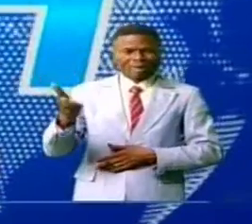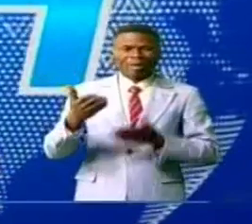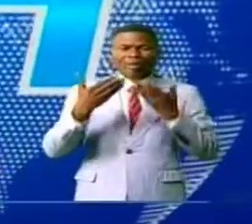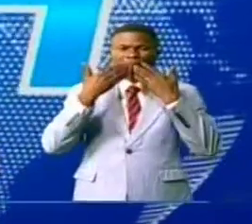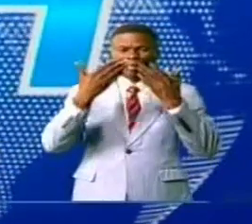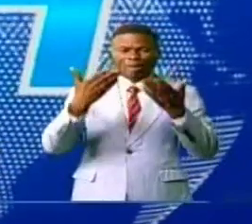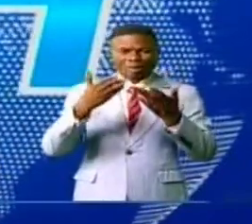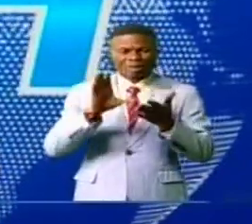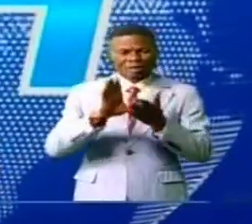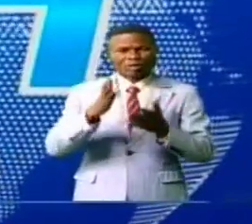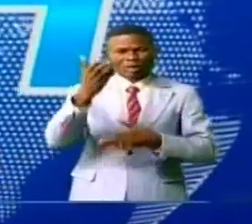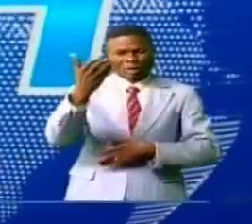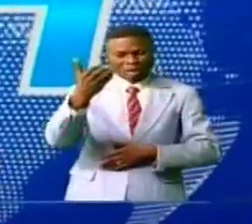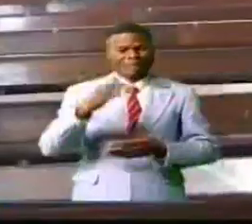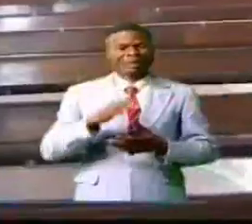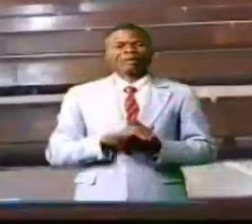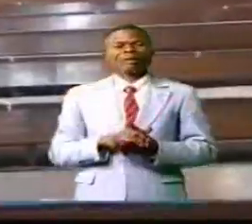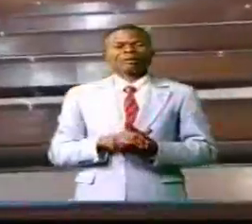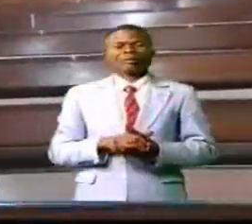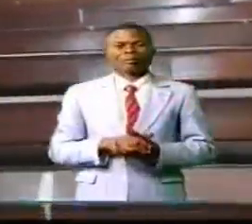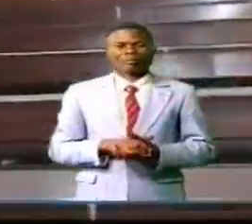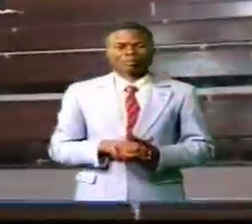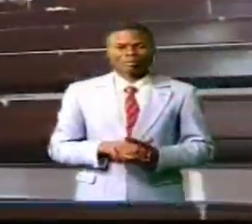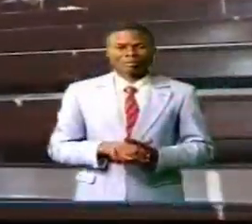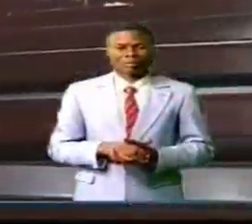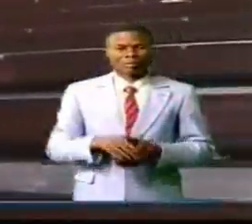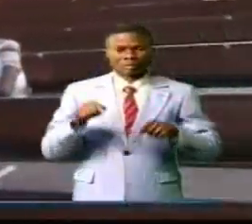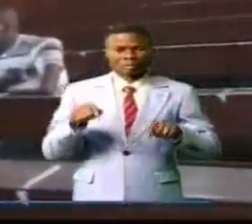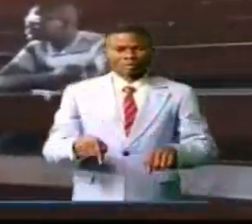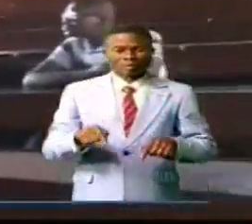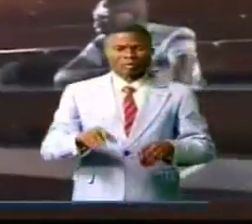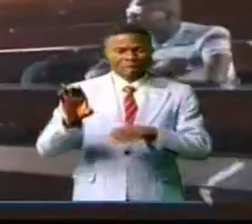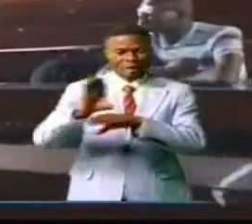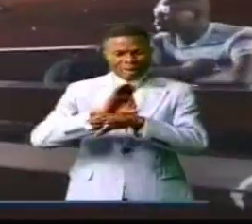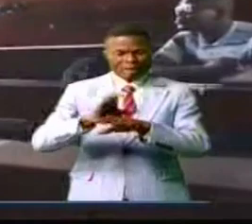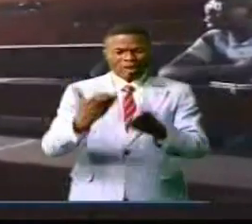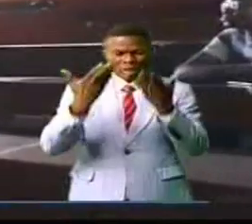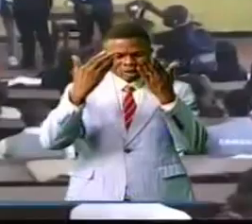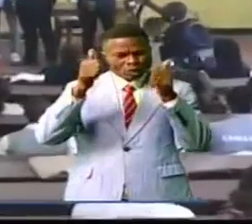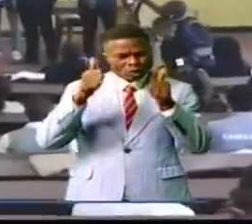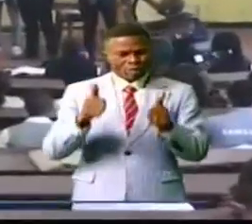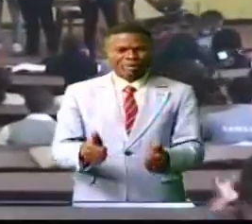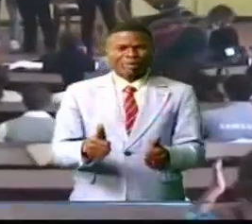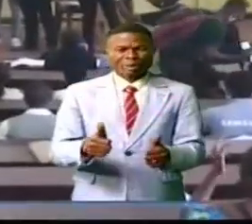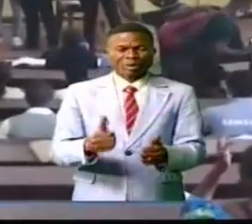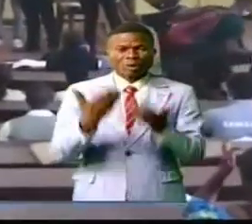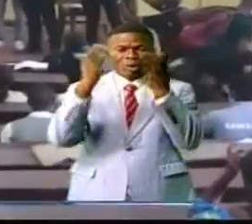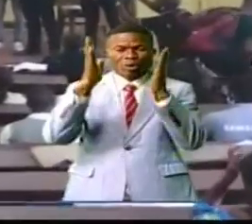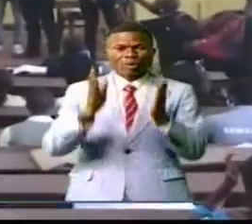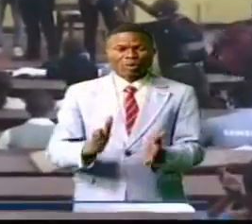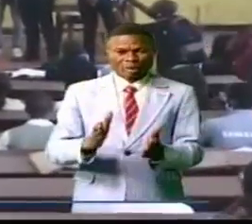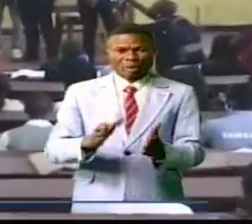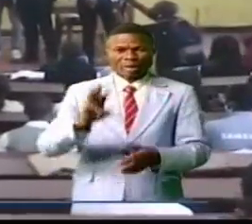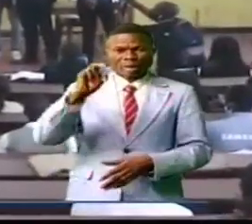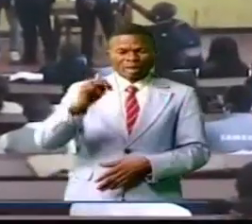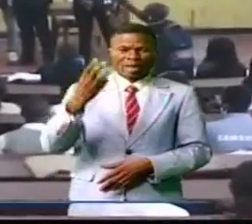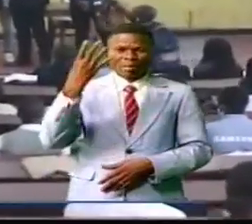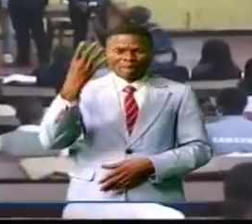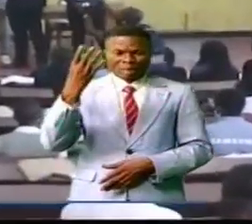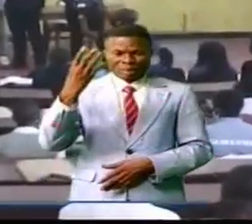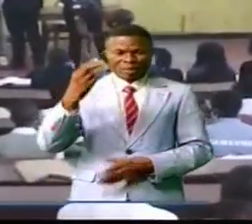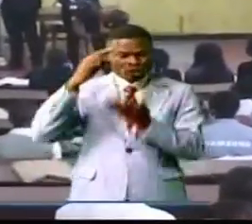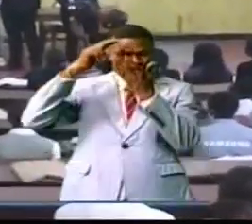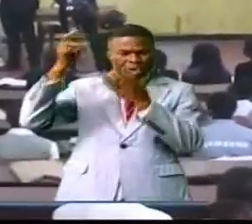Kinshasa. Reportage Rodé Panda. Ils suivront désormais le cours dans de conditions adéquates. Ces étudiants de AM4 de l'Université